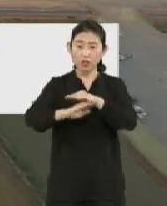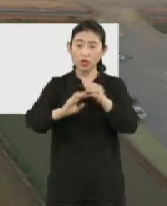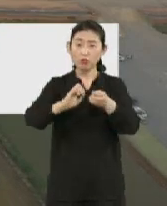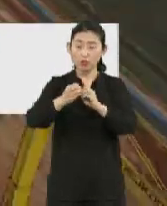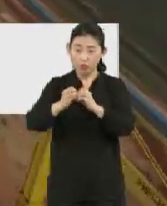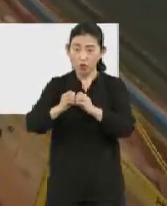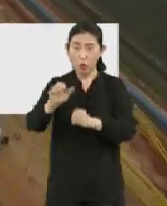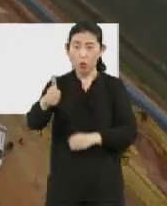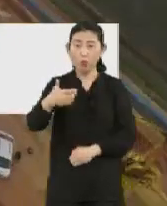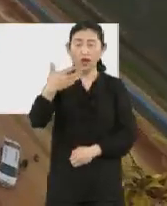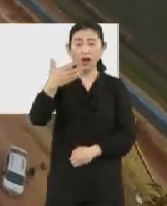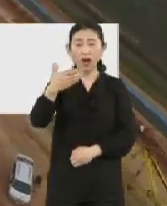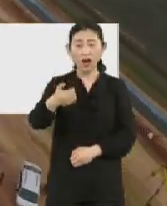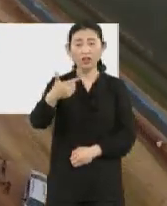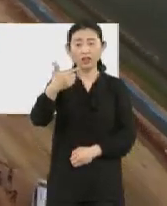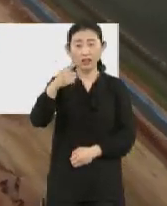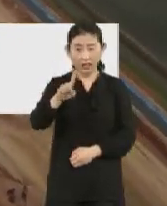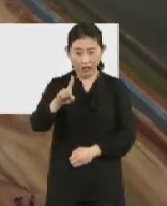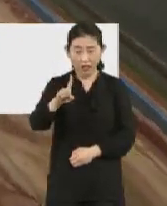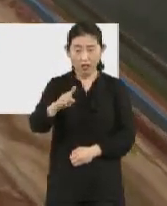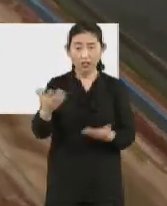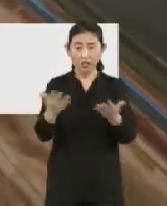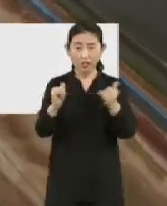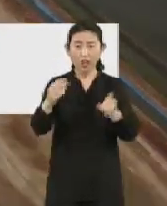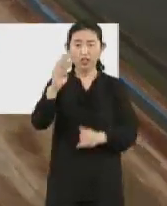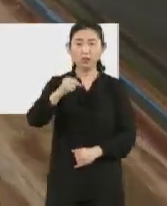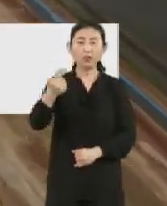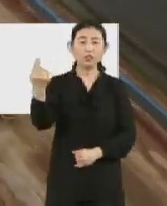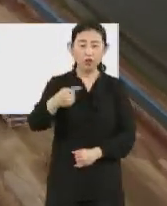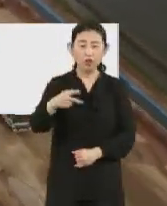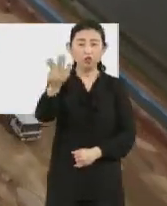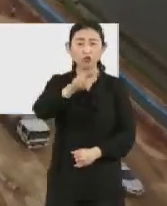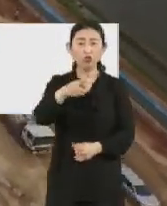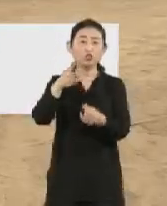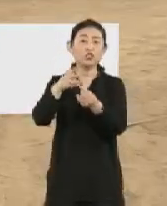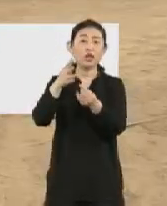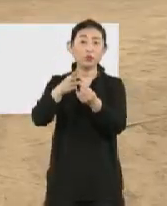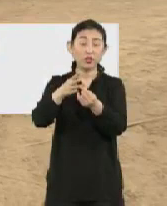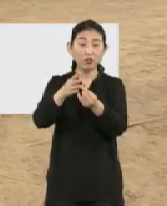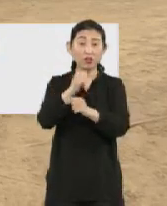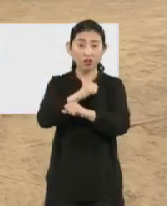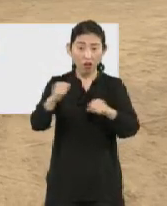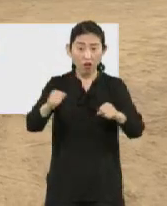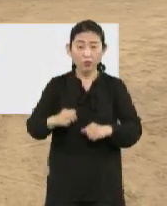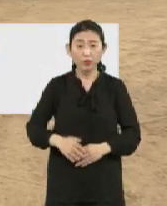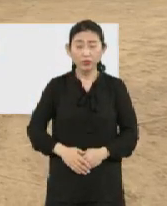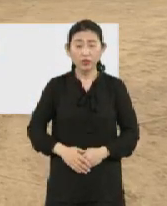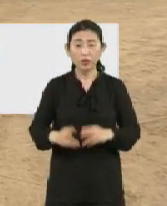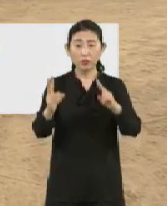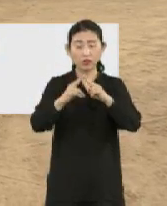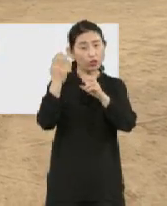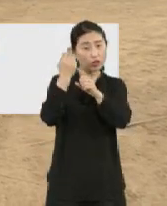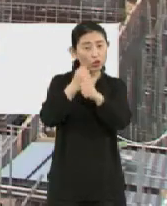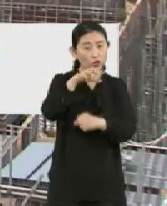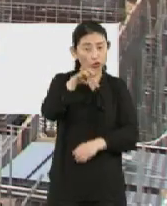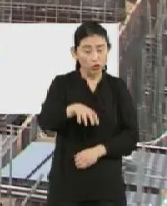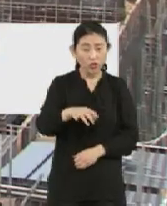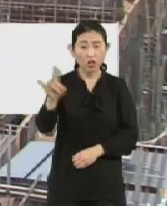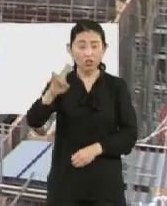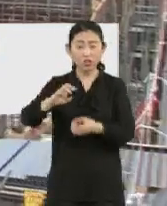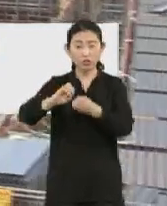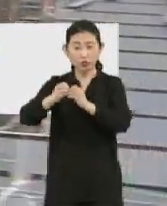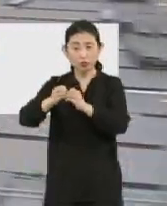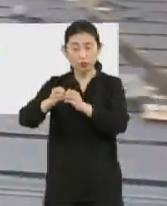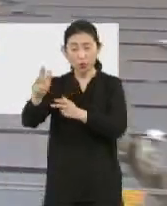업체는 591개, 종사자 수 4만 1천여 명으로 전국 3위 규모이며 반도체 연구시설과 현대모비스